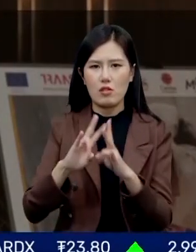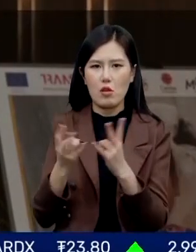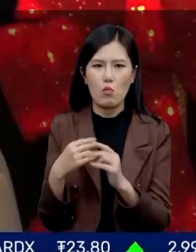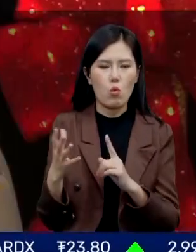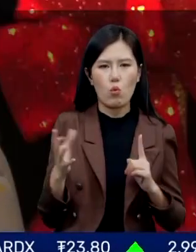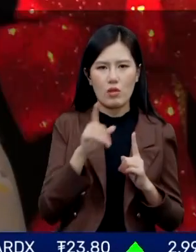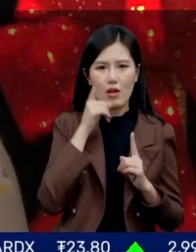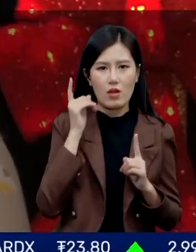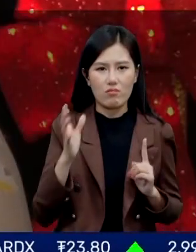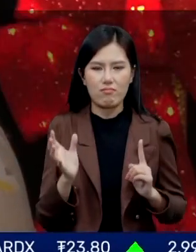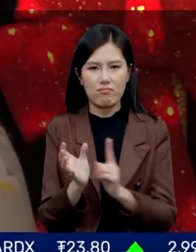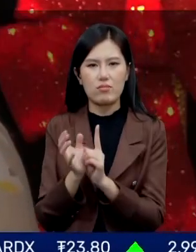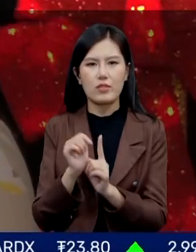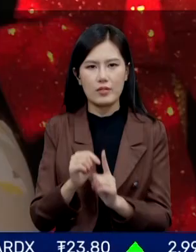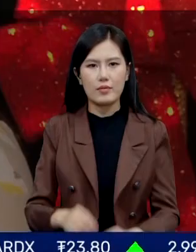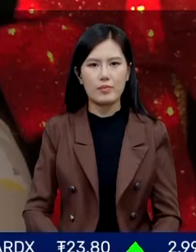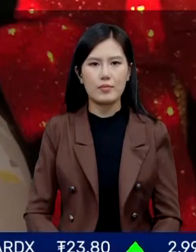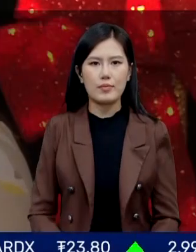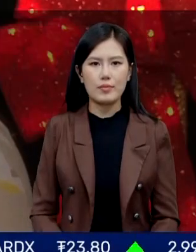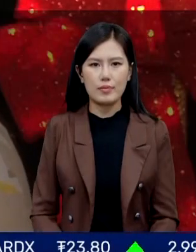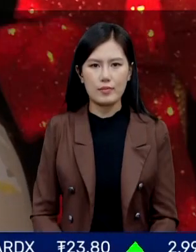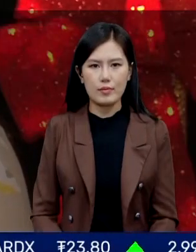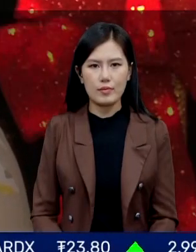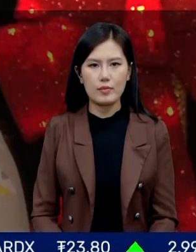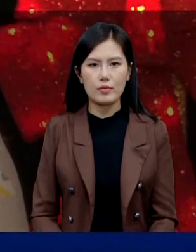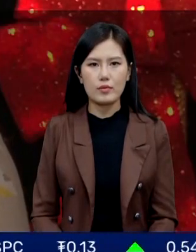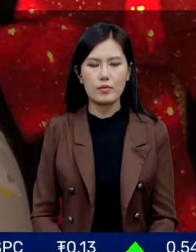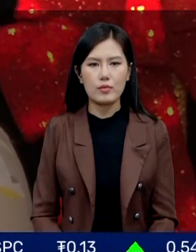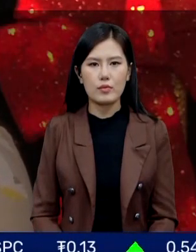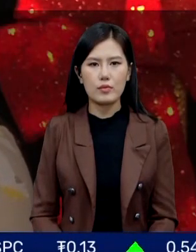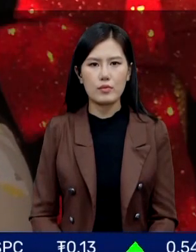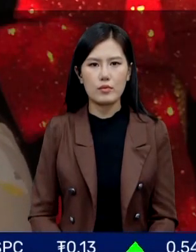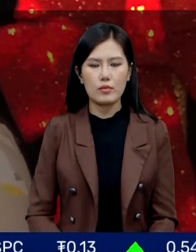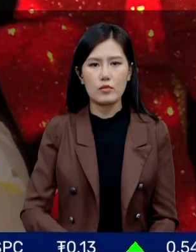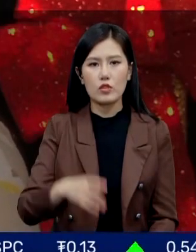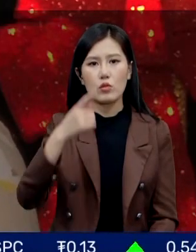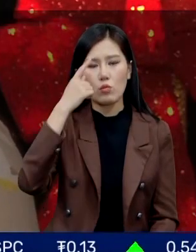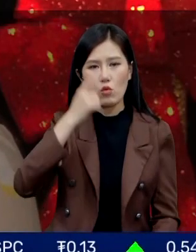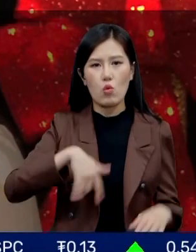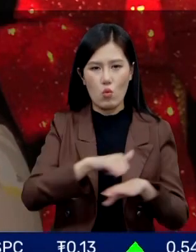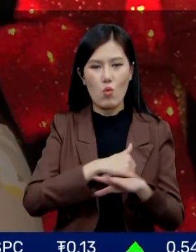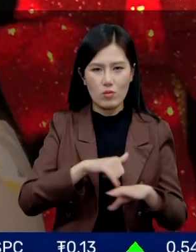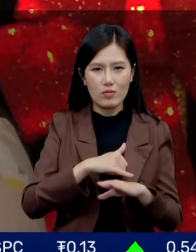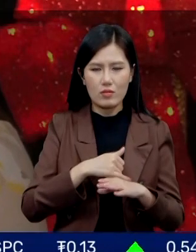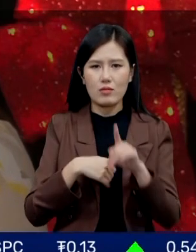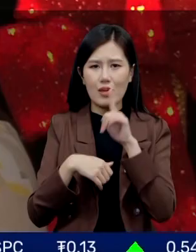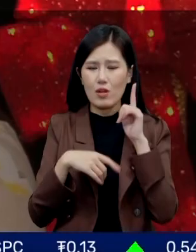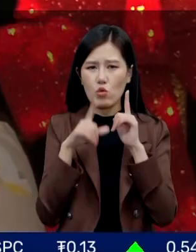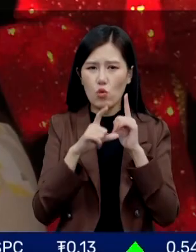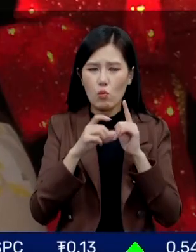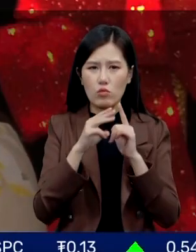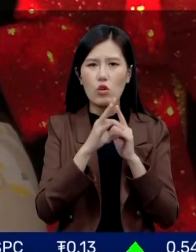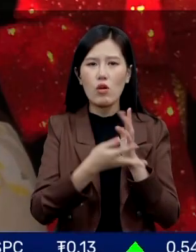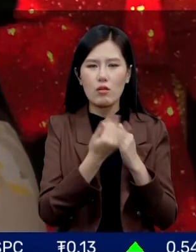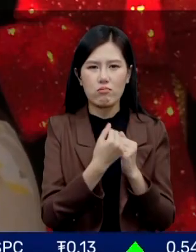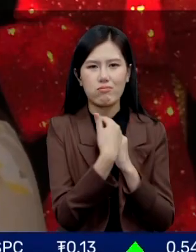юм а. Regarding the participation of young people in Хуа амийн чамгүй их хувийг эзэлж байгаа Монгол залуус гэгээлэг ирээдүй байгаа нь мэдээж. За